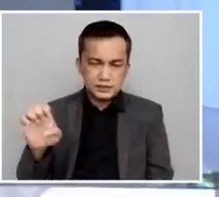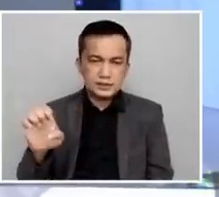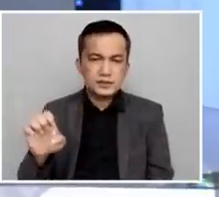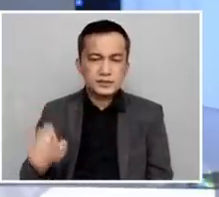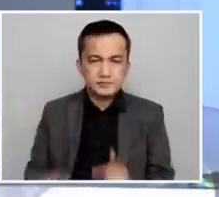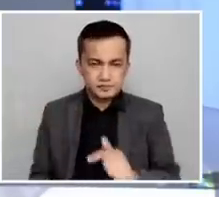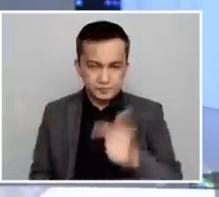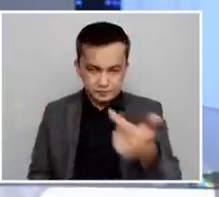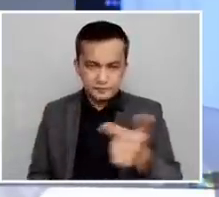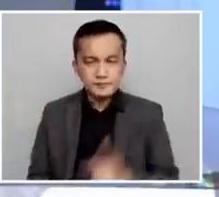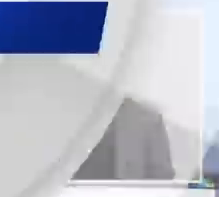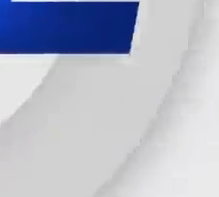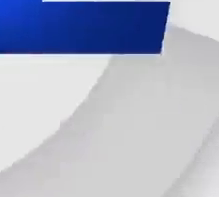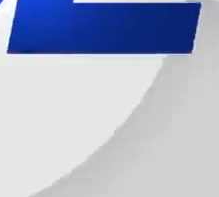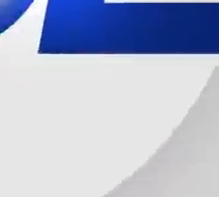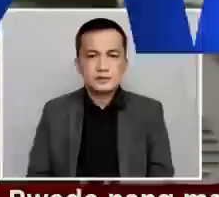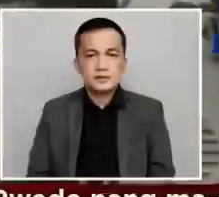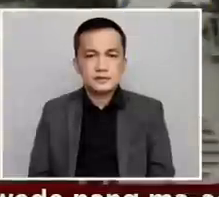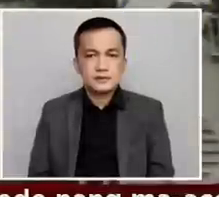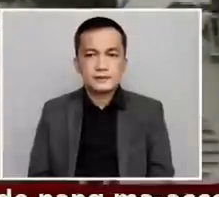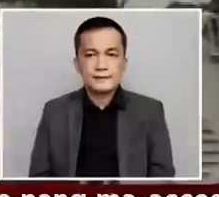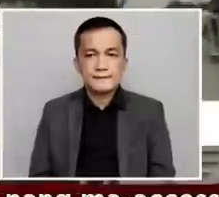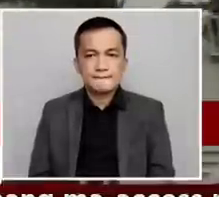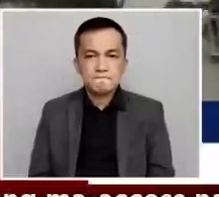Adrian Ayalin.